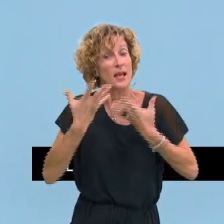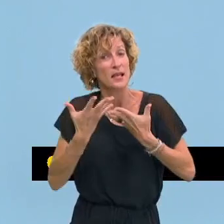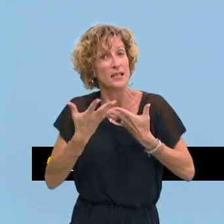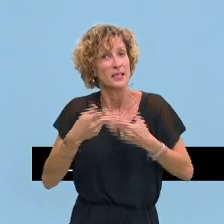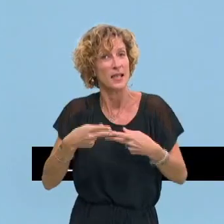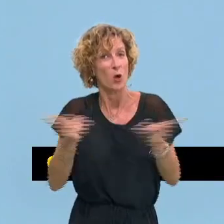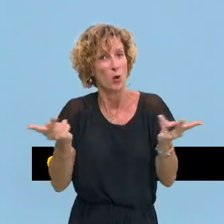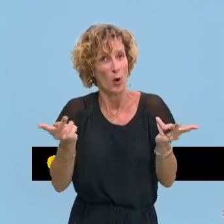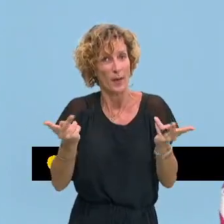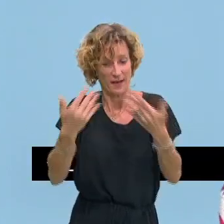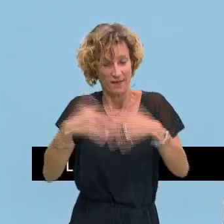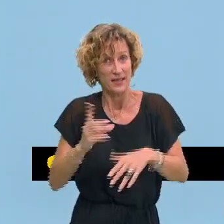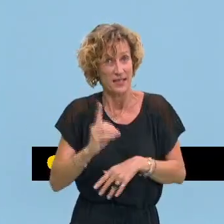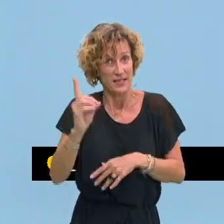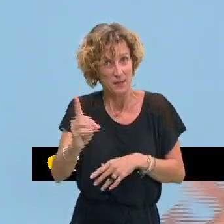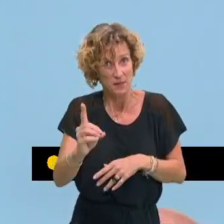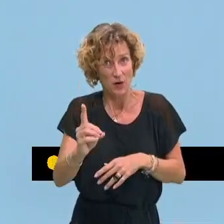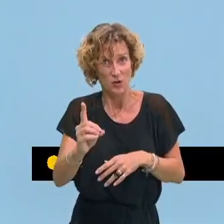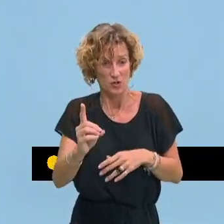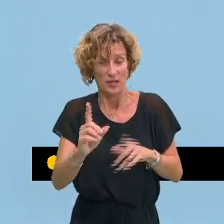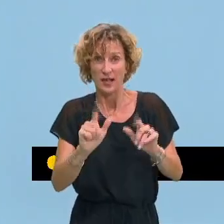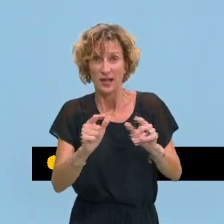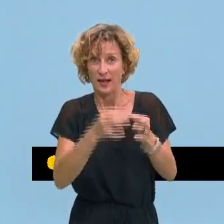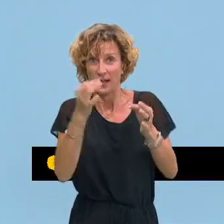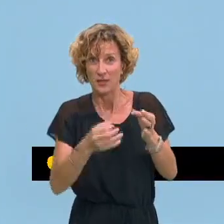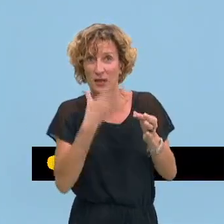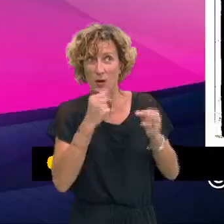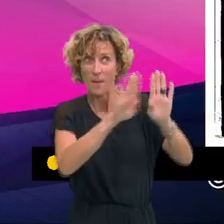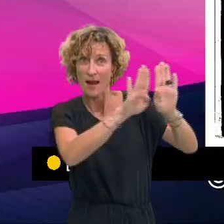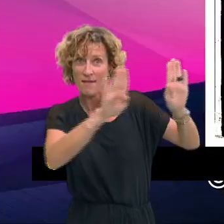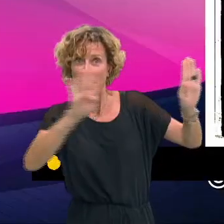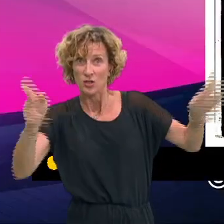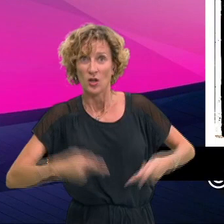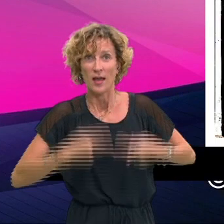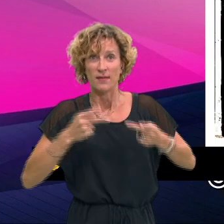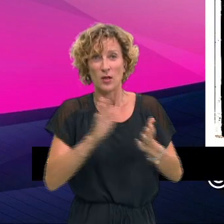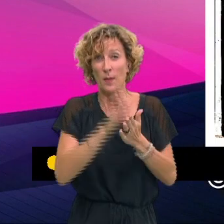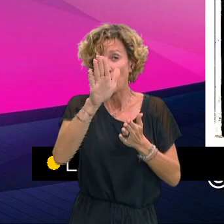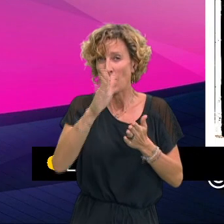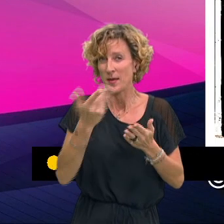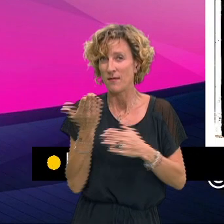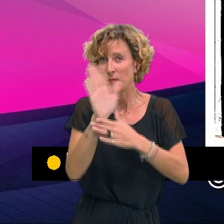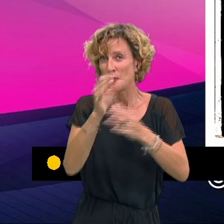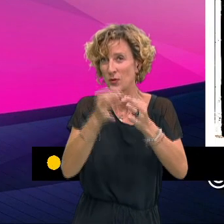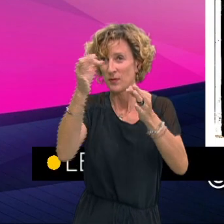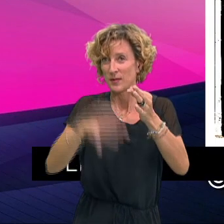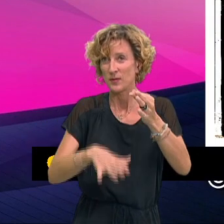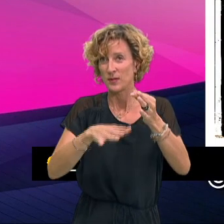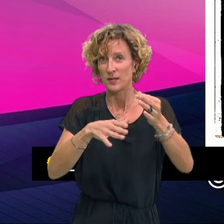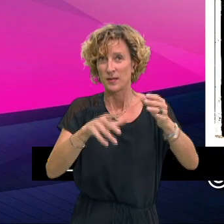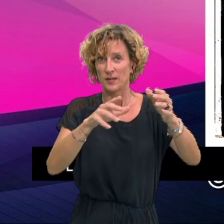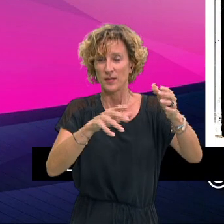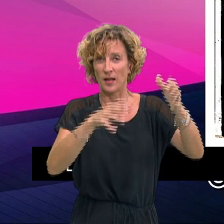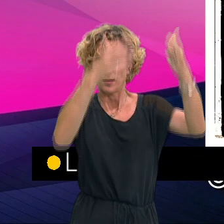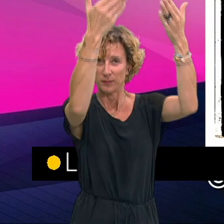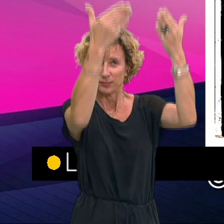ce dimanche et il aura laissé de belles fresques dans la ville. Et comme promis, nous allons vous dévoiler le résultat final de la fresque de l'artiste de la